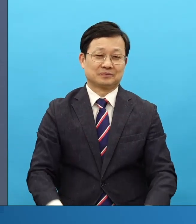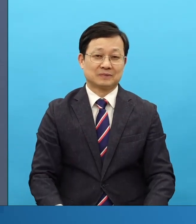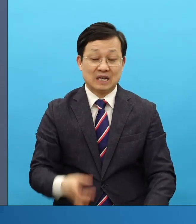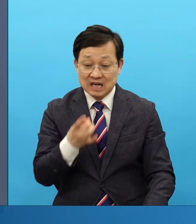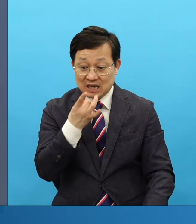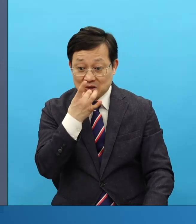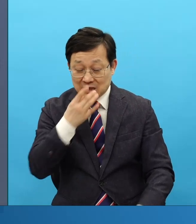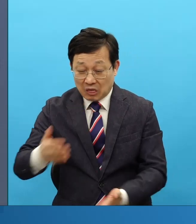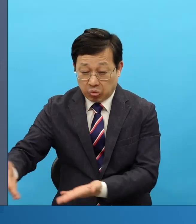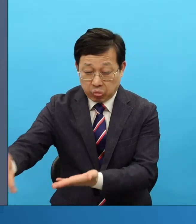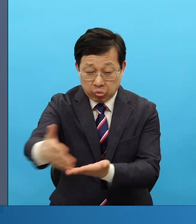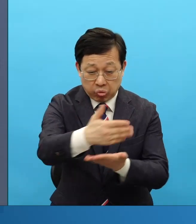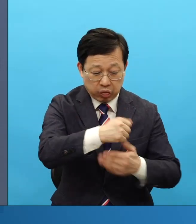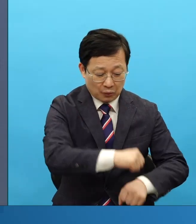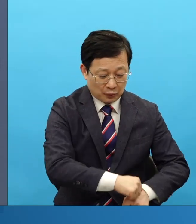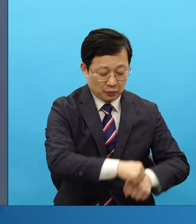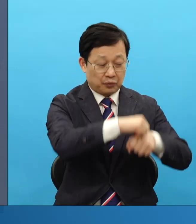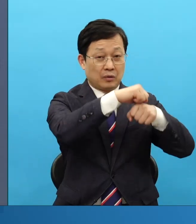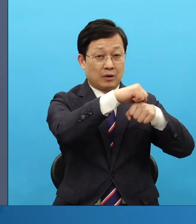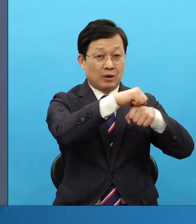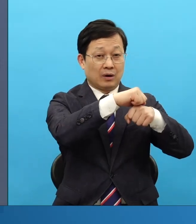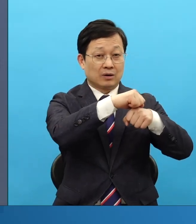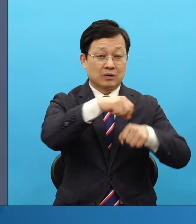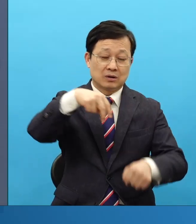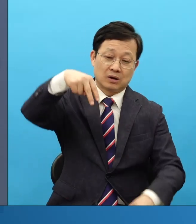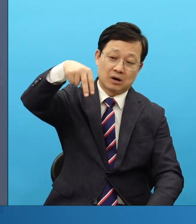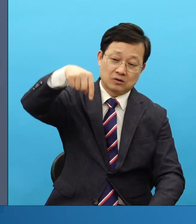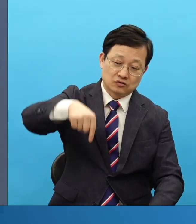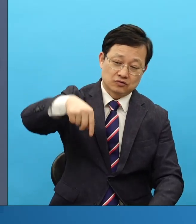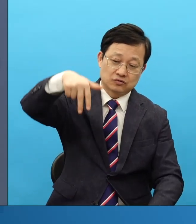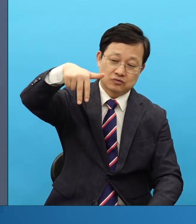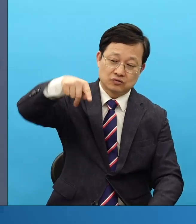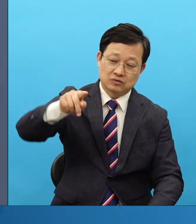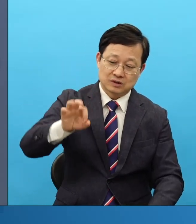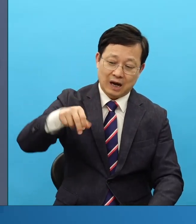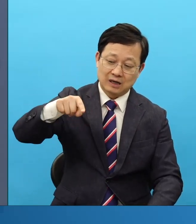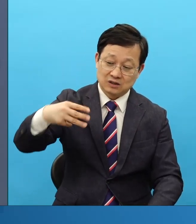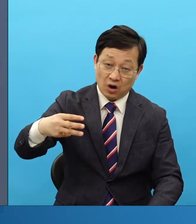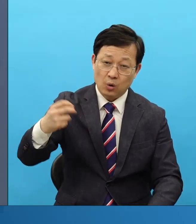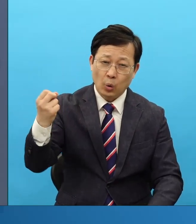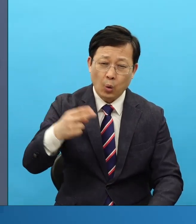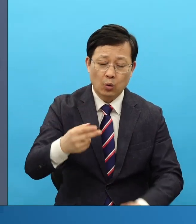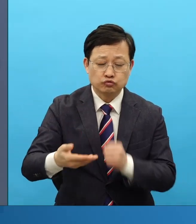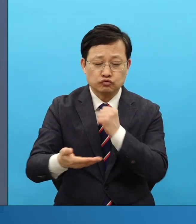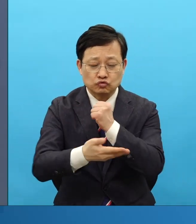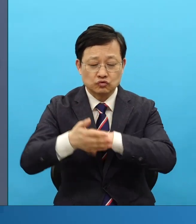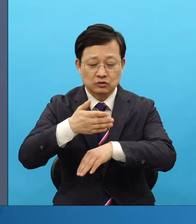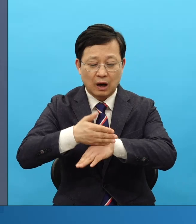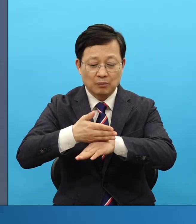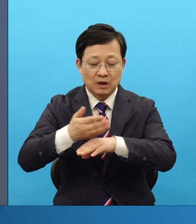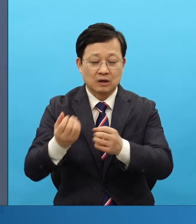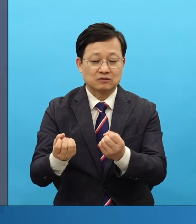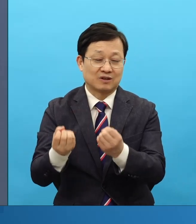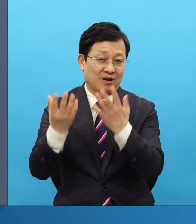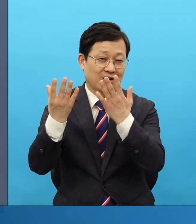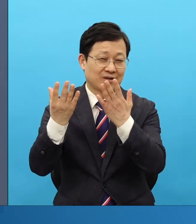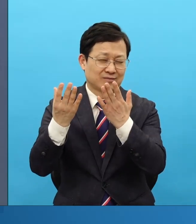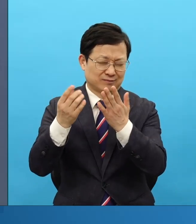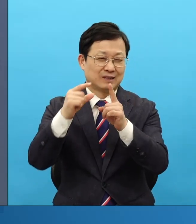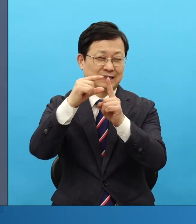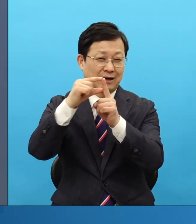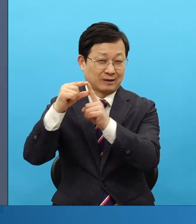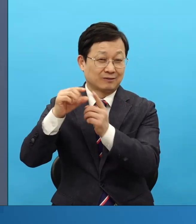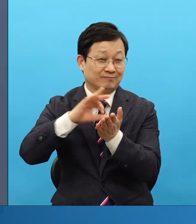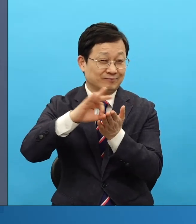보고 추수절 수장절. And when they harvested these grains and crops and they gathered it into a storage room, we call that the